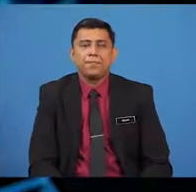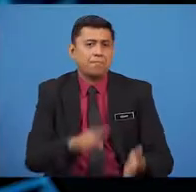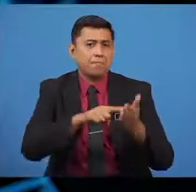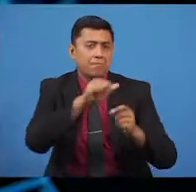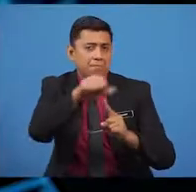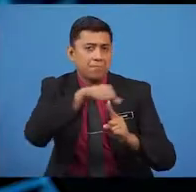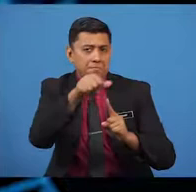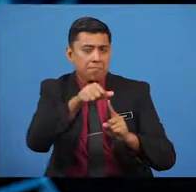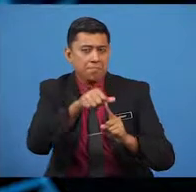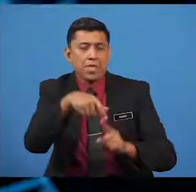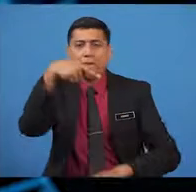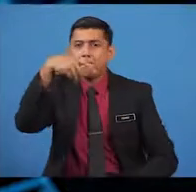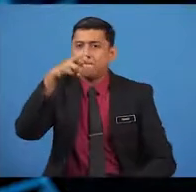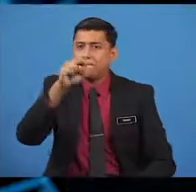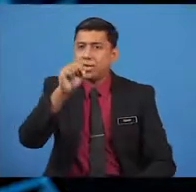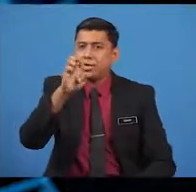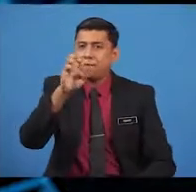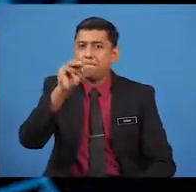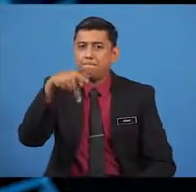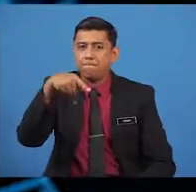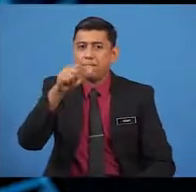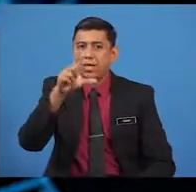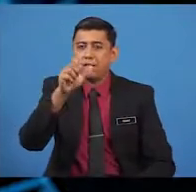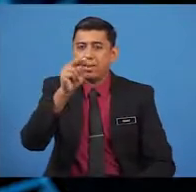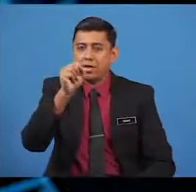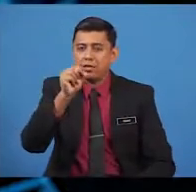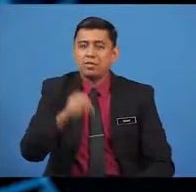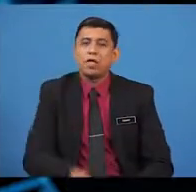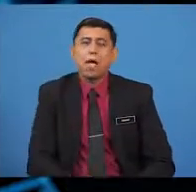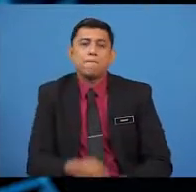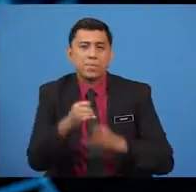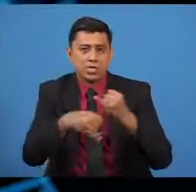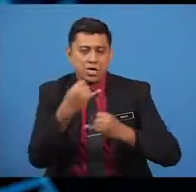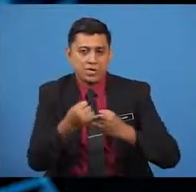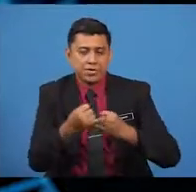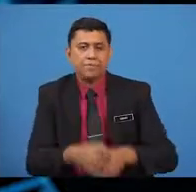Apabila penempelan berjaya dan placenta dibentukkan,